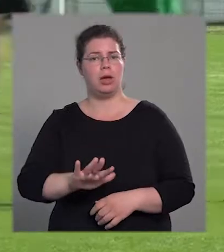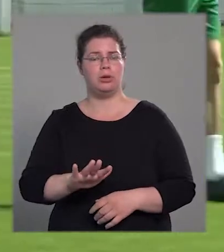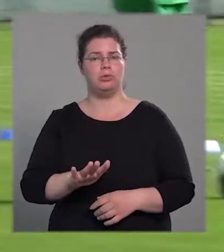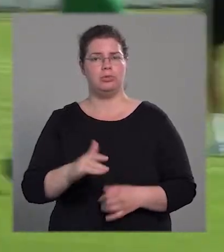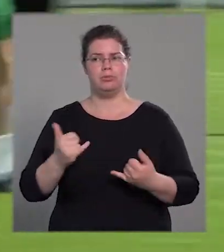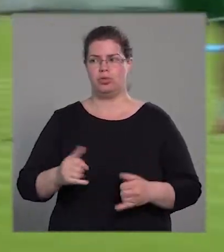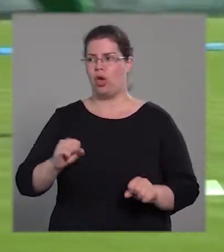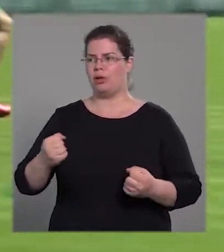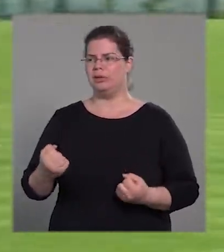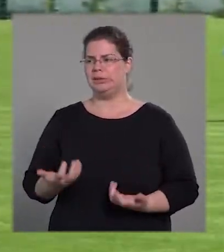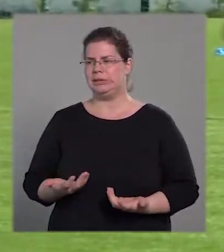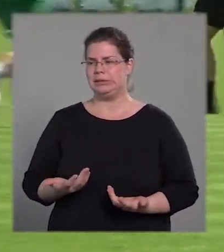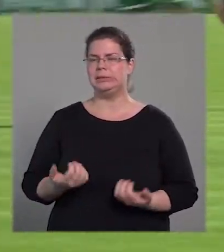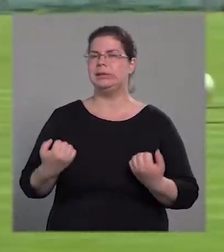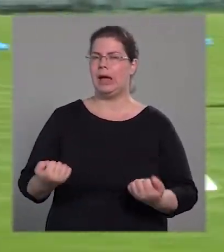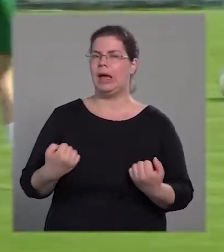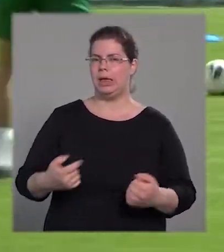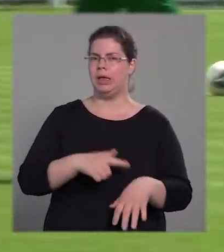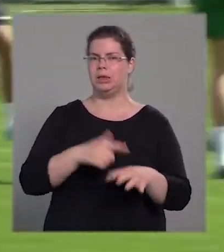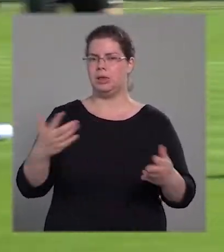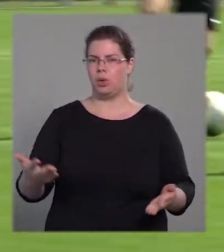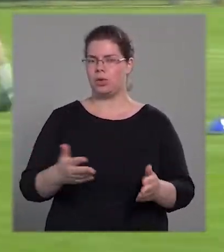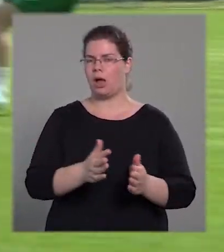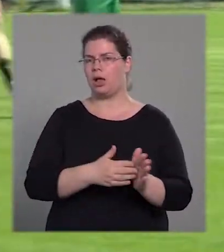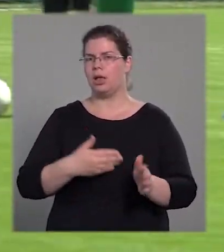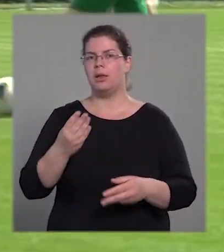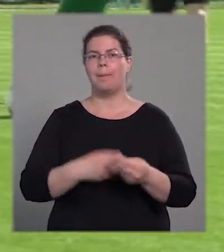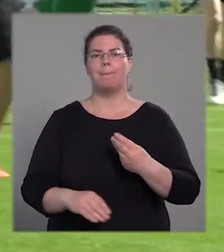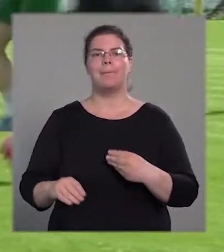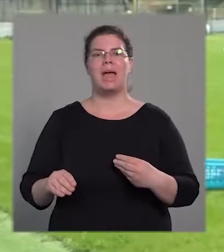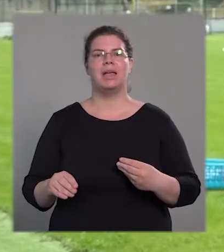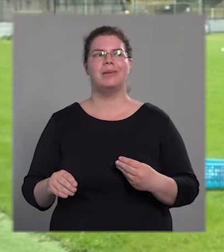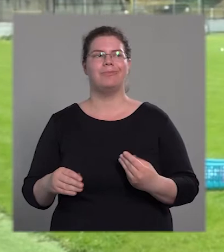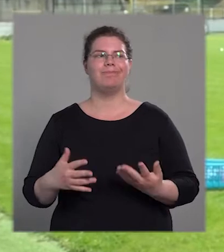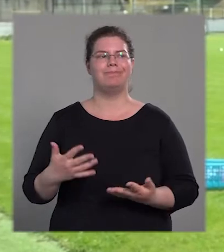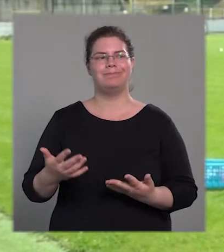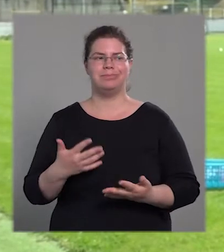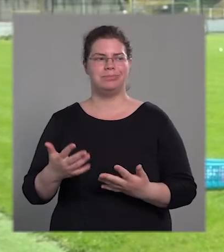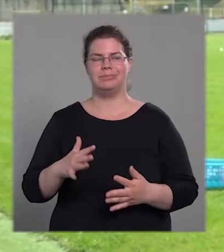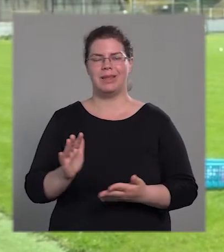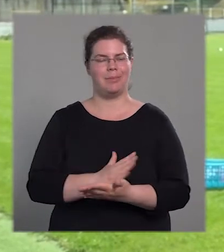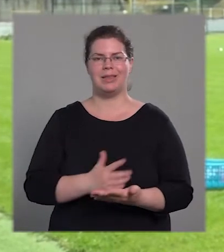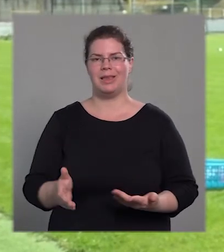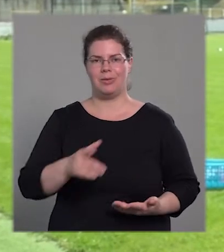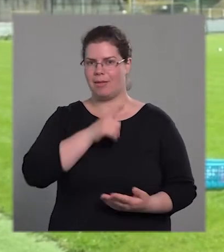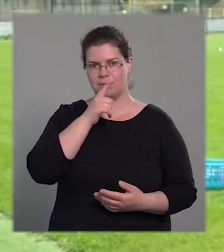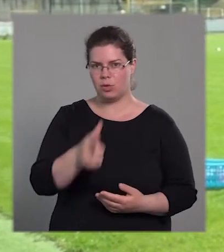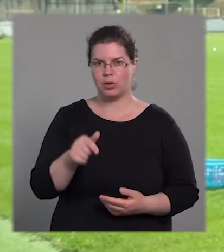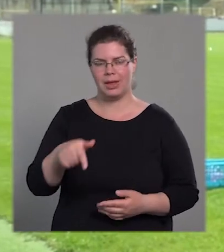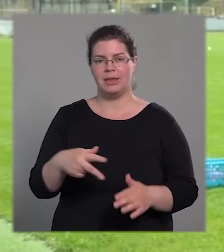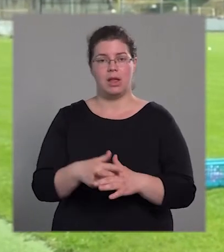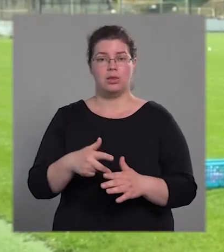gyakorlatilag a legnehezebb időszaka fog következni, hiszen nagyon nem egyszerűen fogjuk ezt a